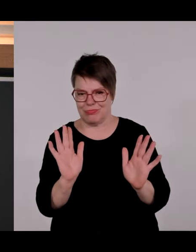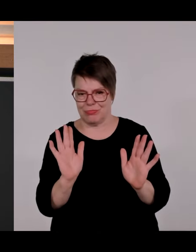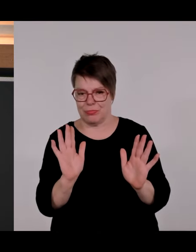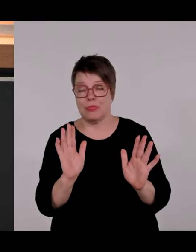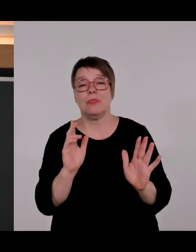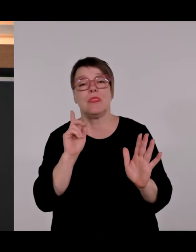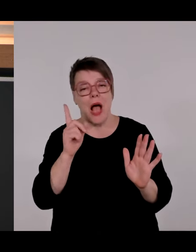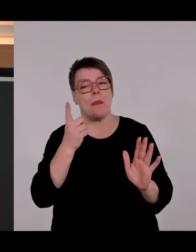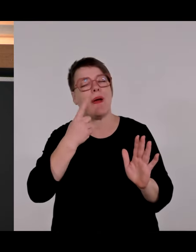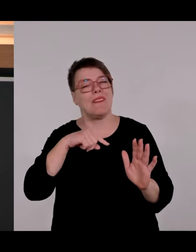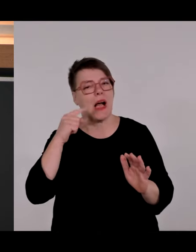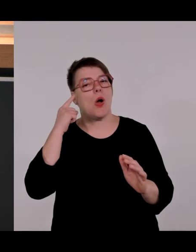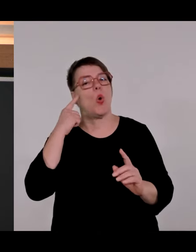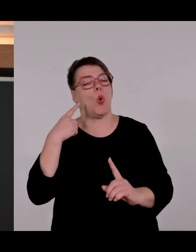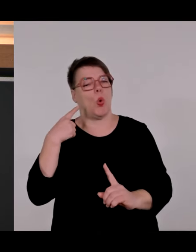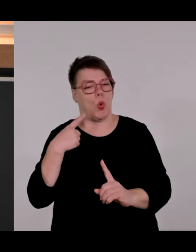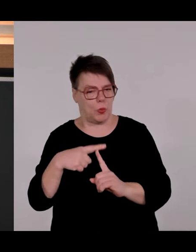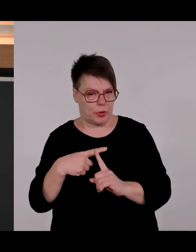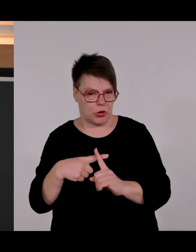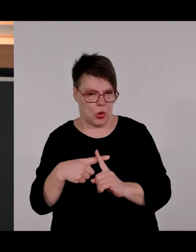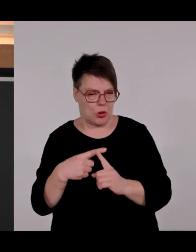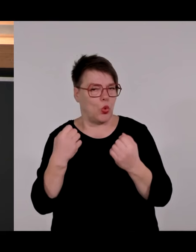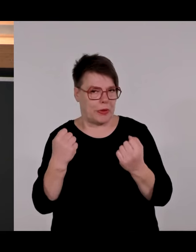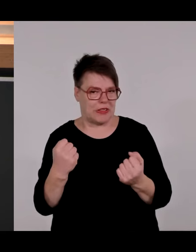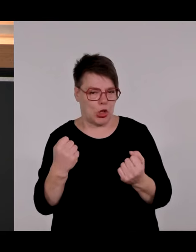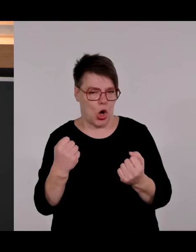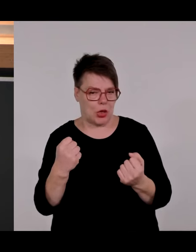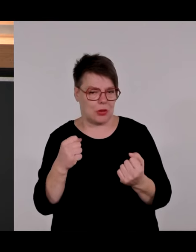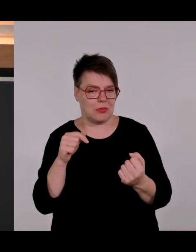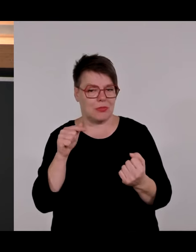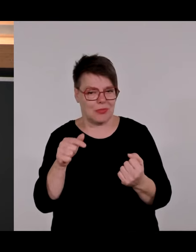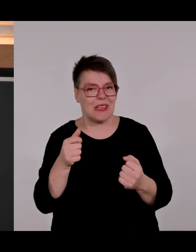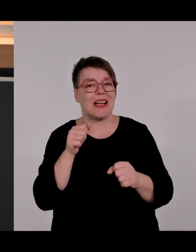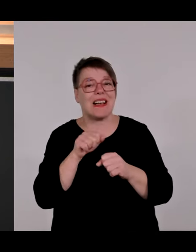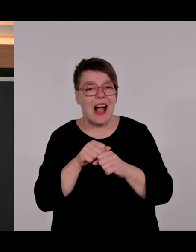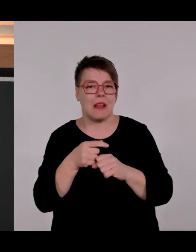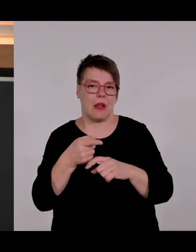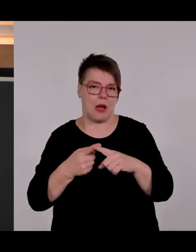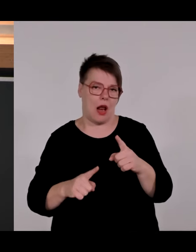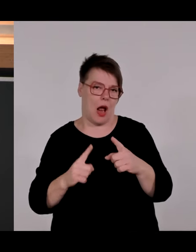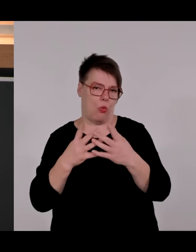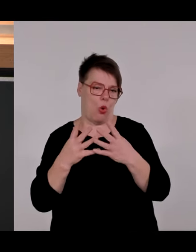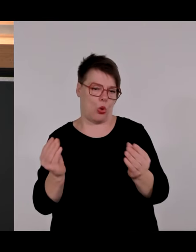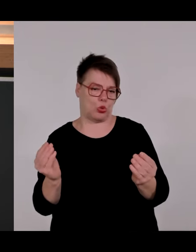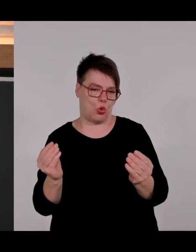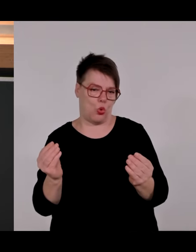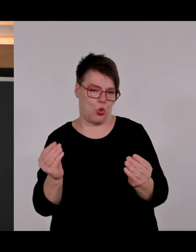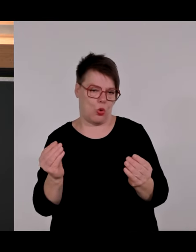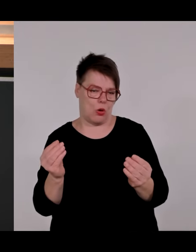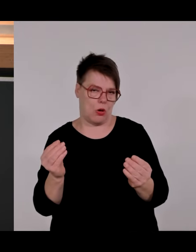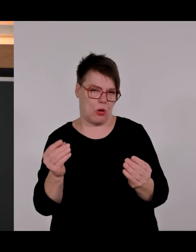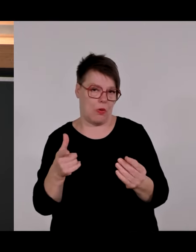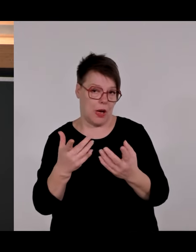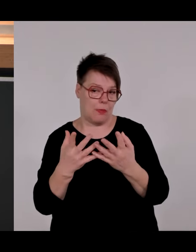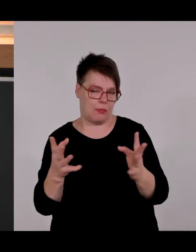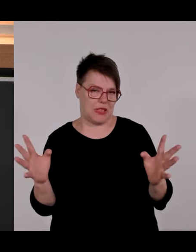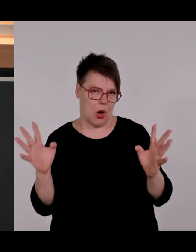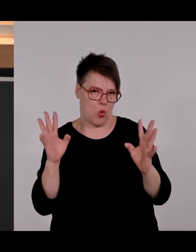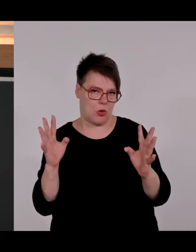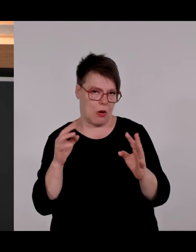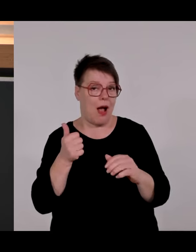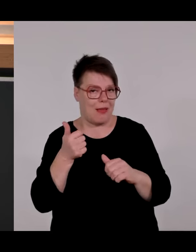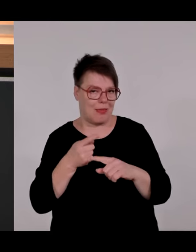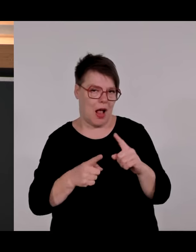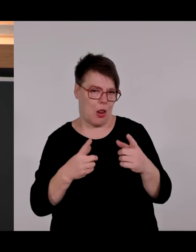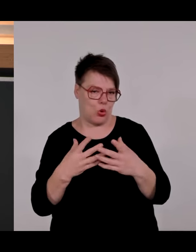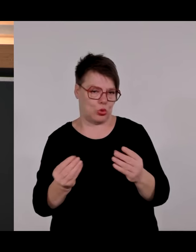Lösung sein kann, ein Teil der Lösung sein wird. Und in der Vergangenheit, ja, da wurde ja schon das